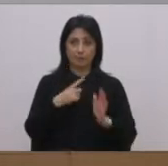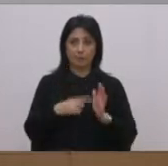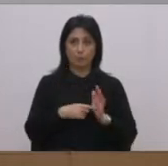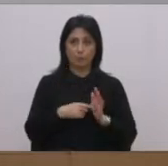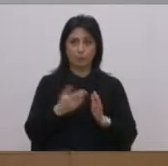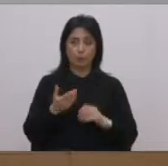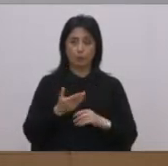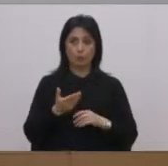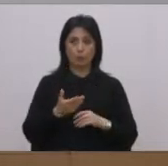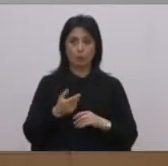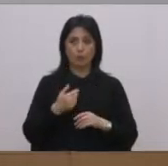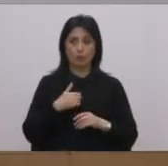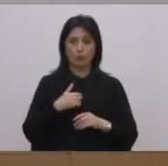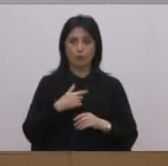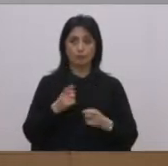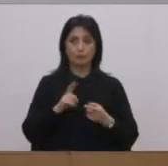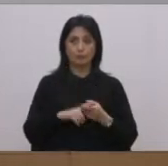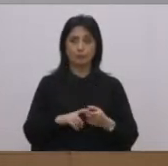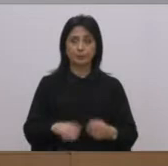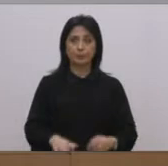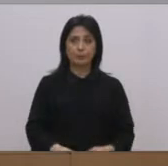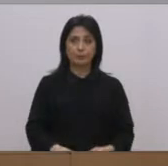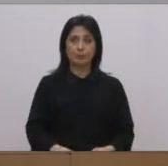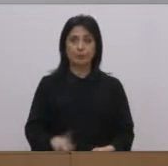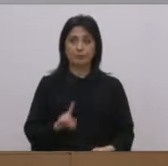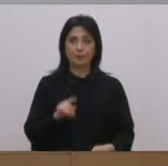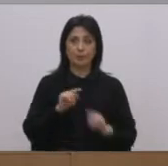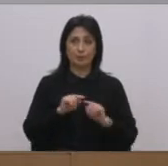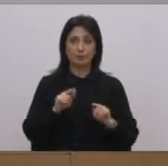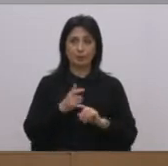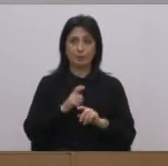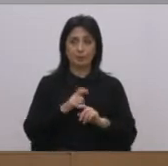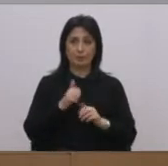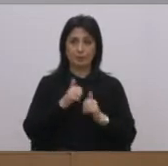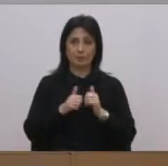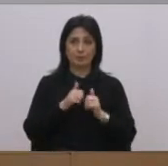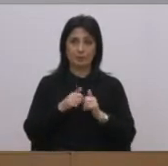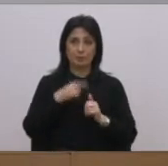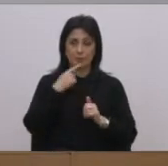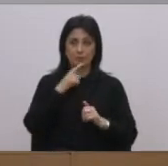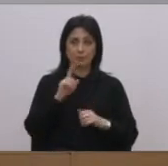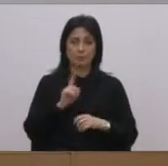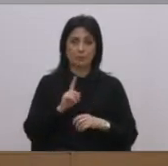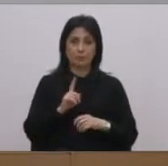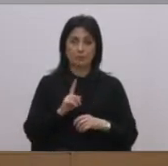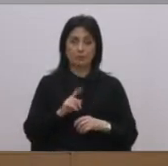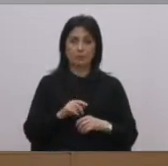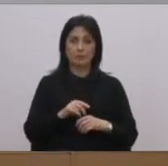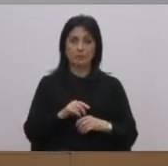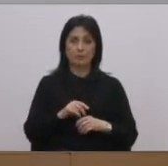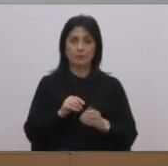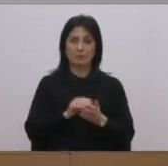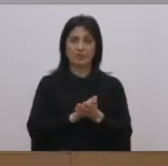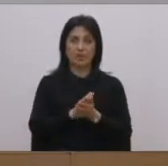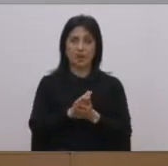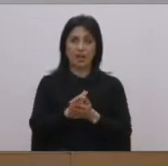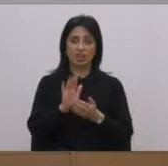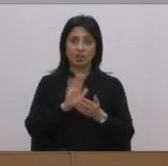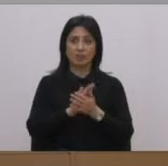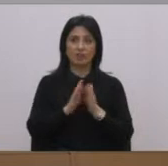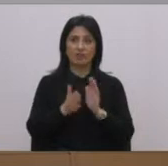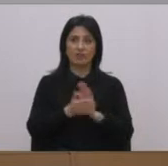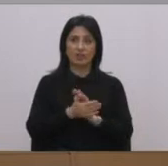საკითხი, რომელსაც მინდა რომ შევეხო, რადგან ოპოზიცია ძალიან ხშირად აღნიშნავს ხოლმე ხარჯების და